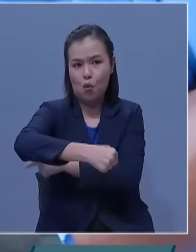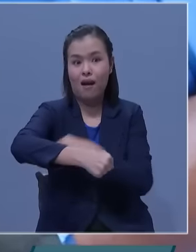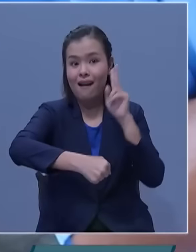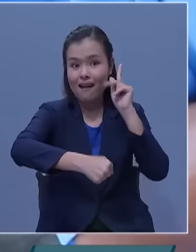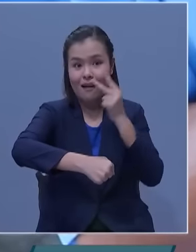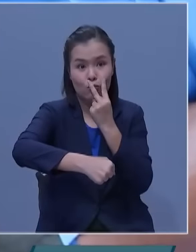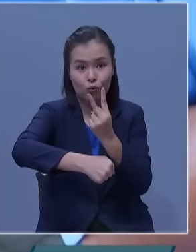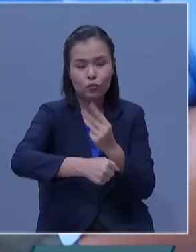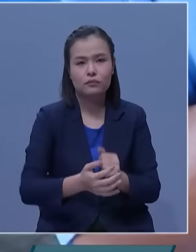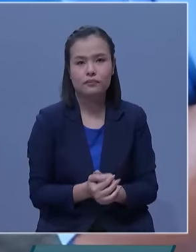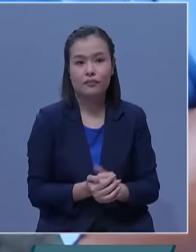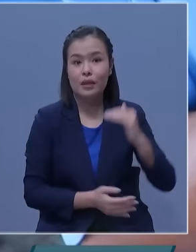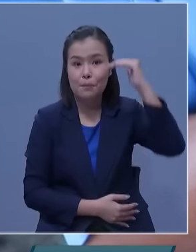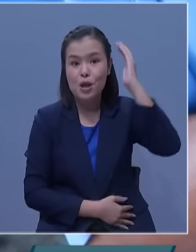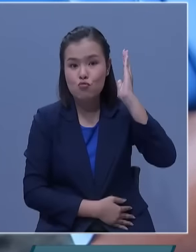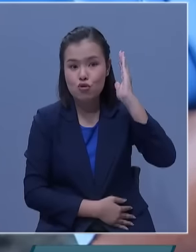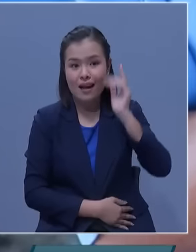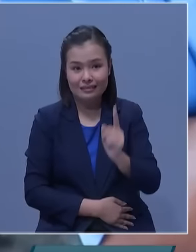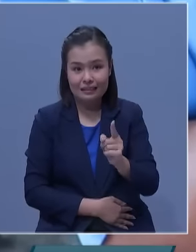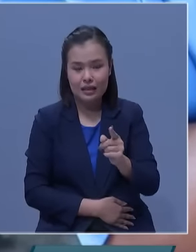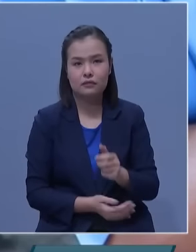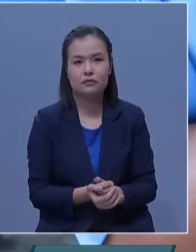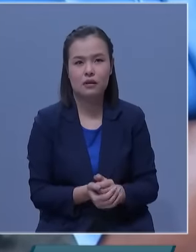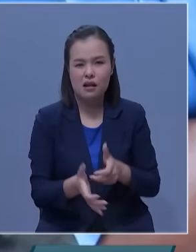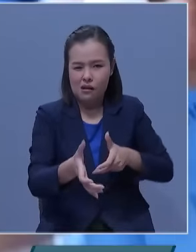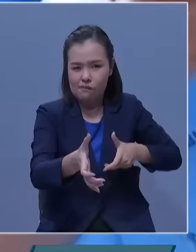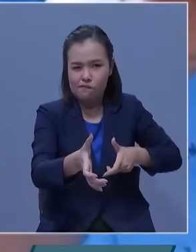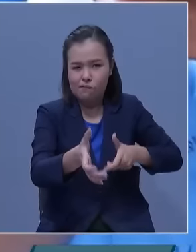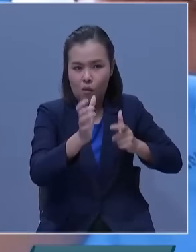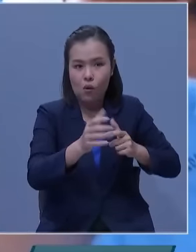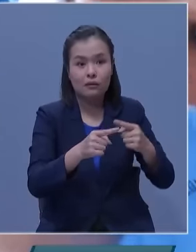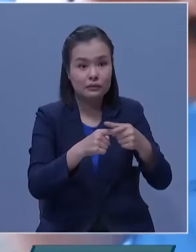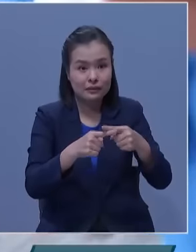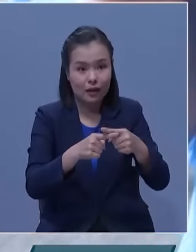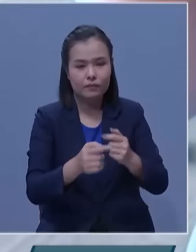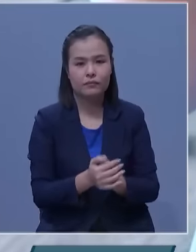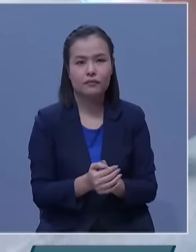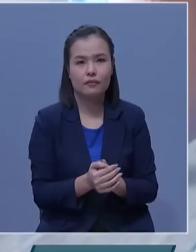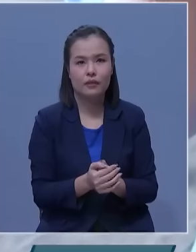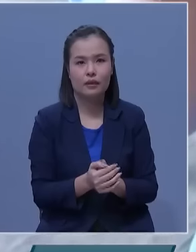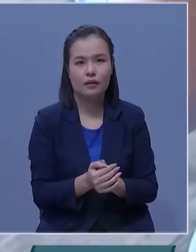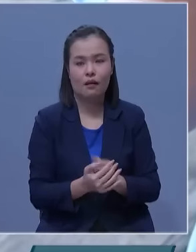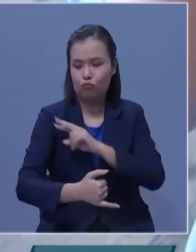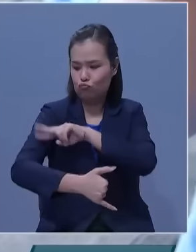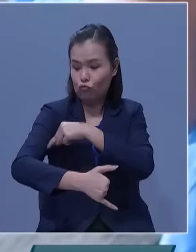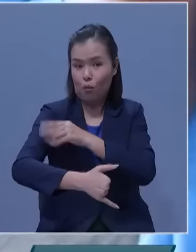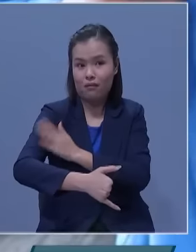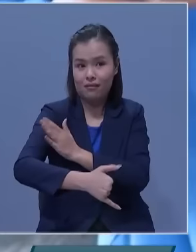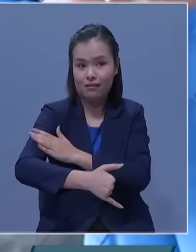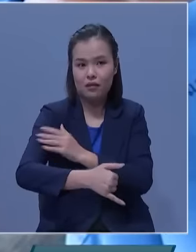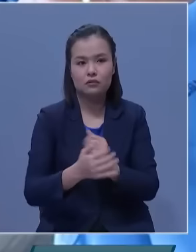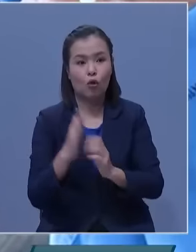ดูเขาบอกว่าเขาถูกพี่ชายแท้ๆใช้อาวุธปืนยาวยิงได้รับบาดเจ็บจนต้องเข้ารับการรักษาตัวที่โรงพยาบา